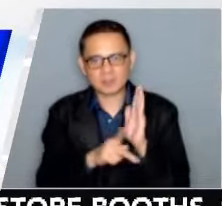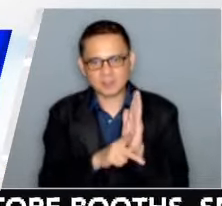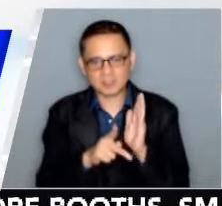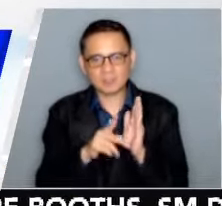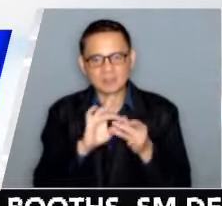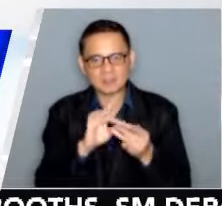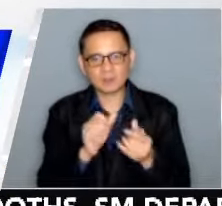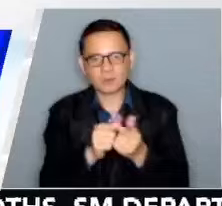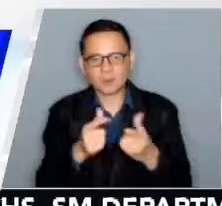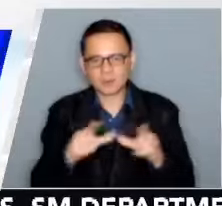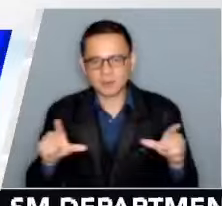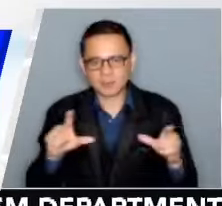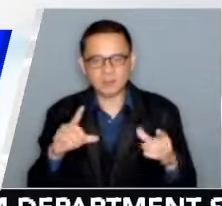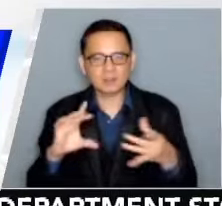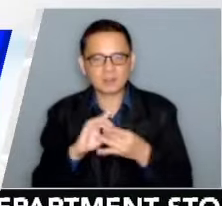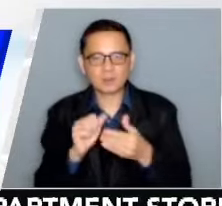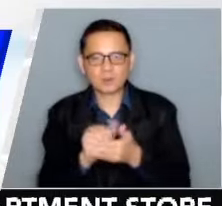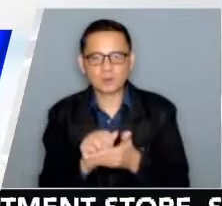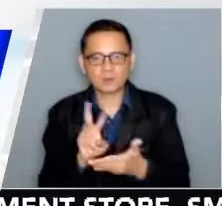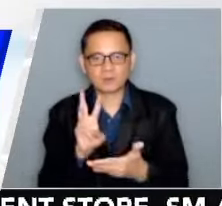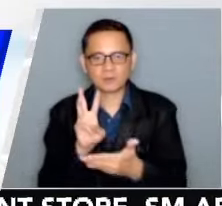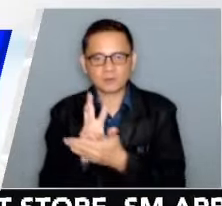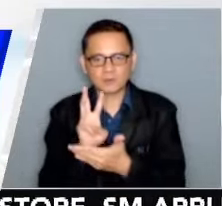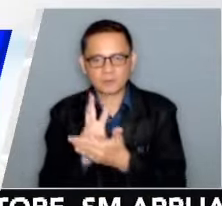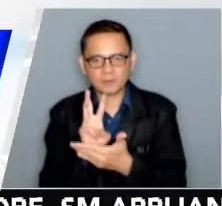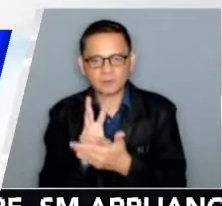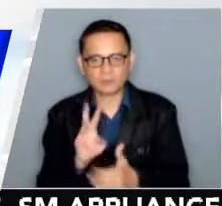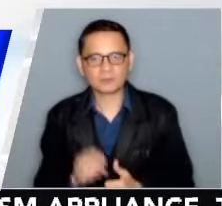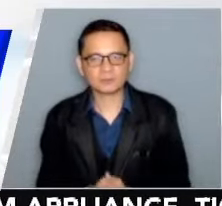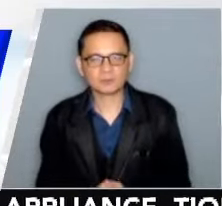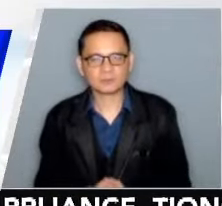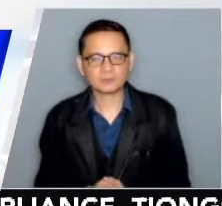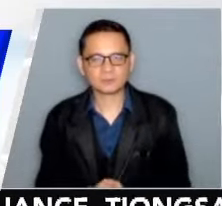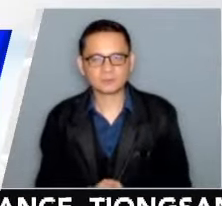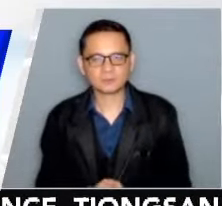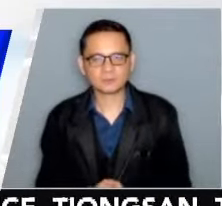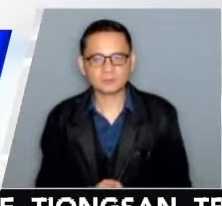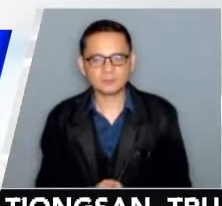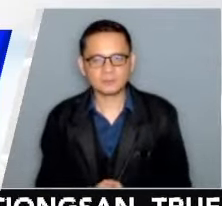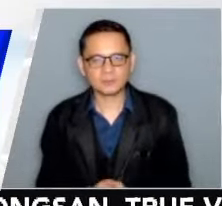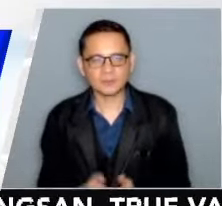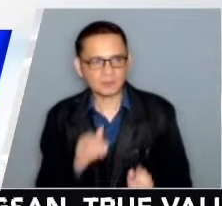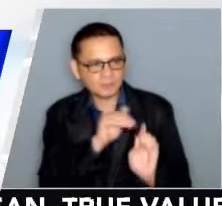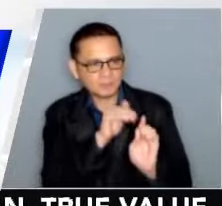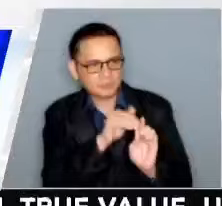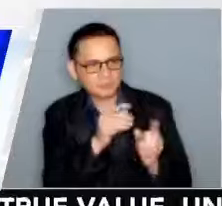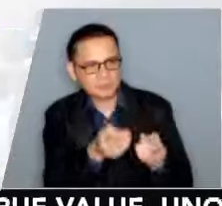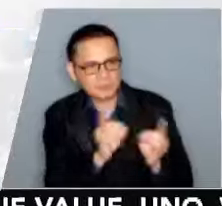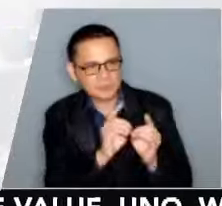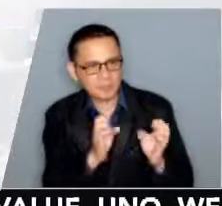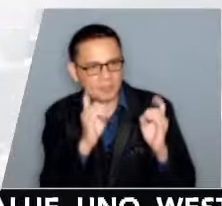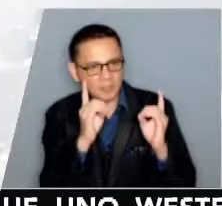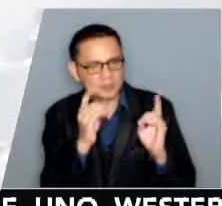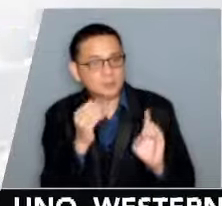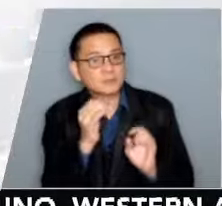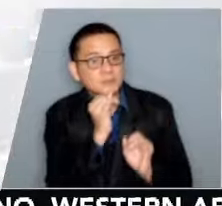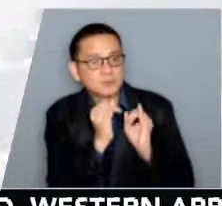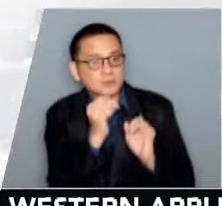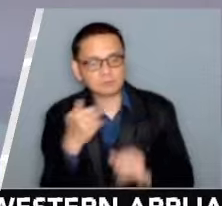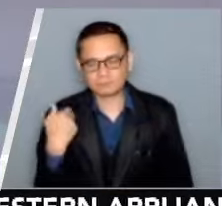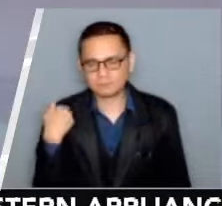Wikang Filipino. Kumukuha o kinukuha pa ng GMA Integrated News ang pahayag ng DepEd tungkol dito.